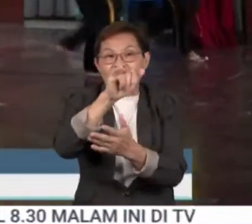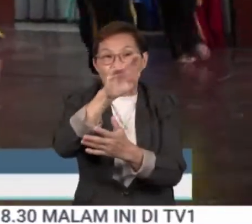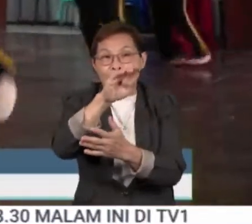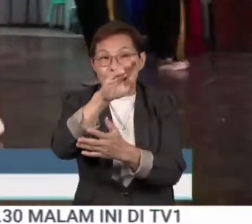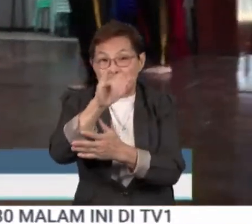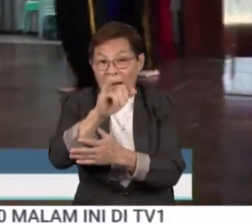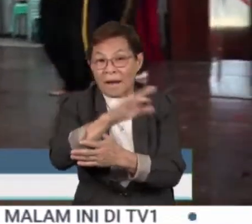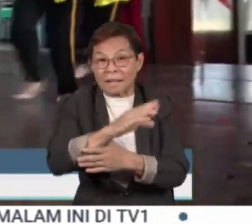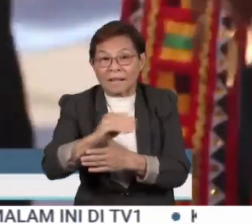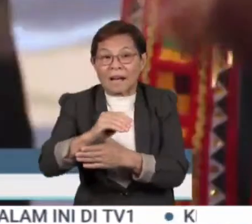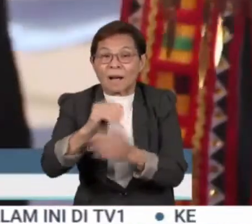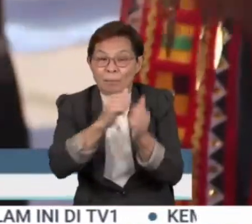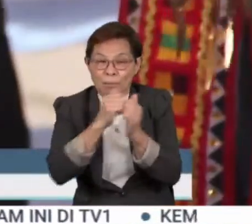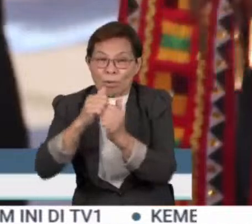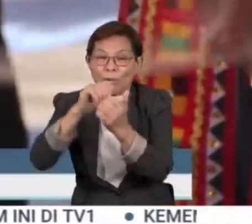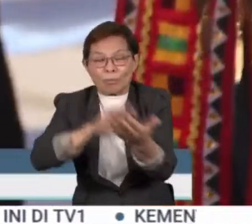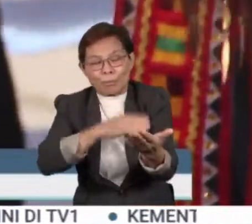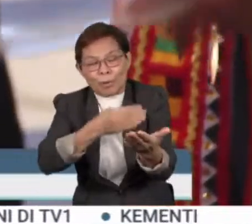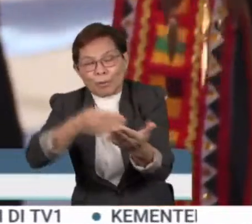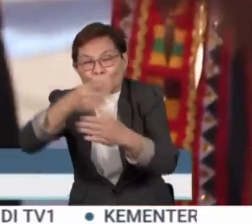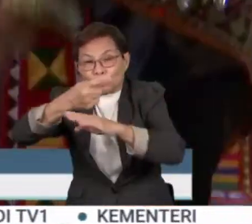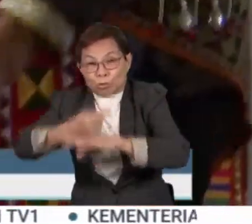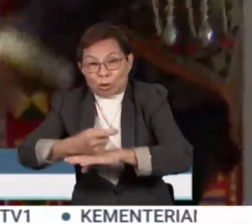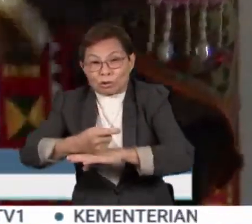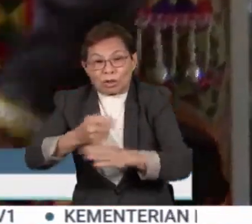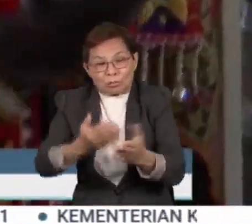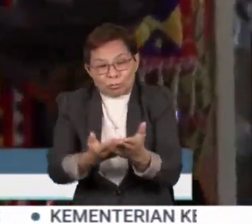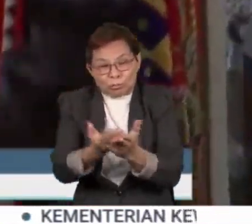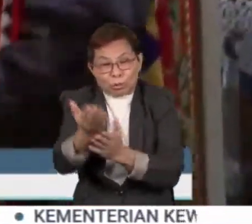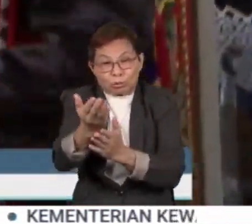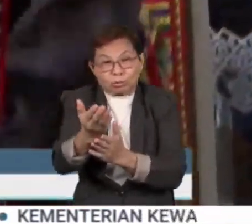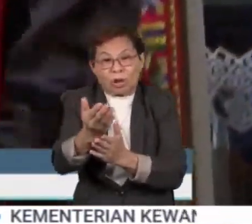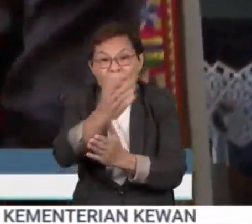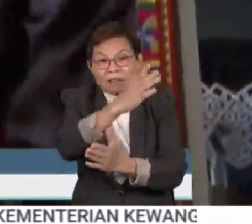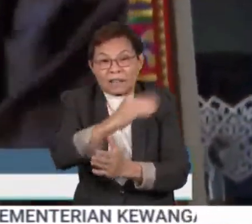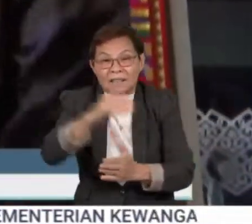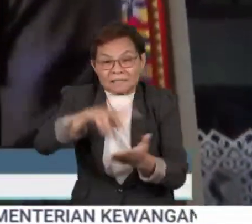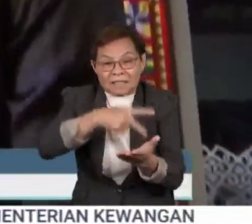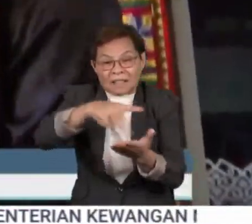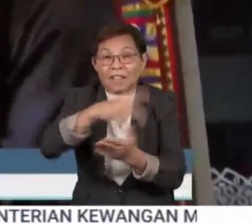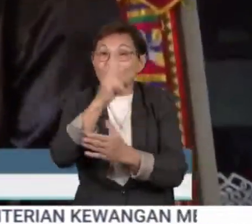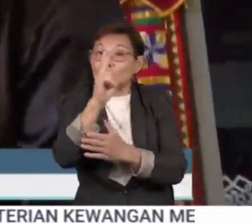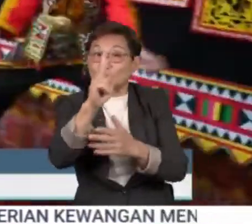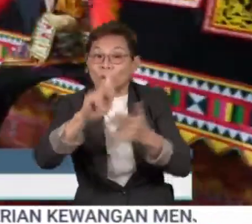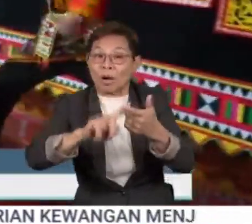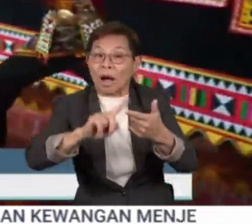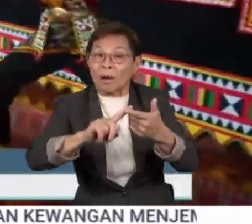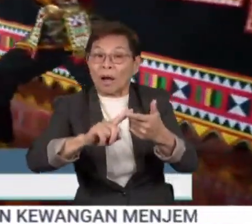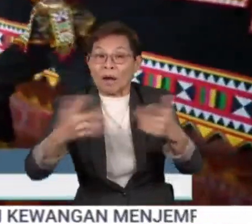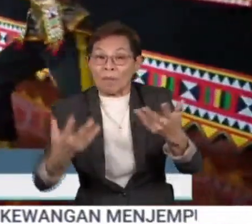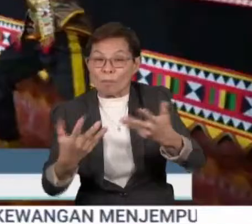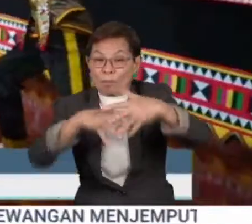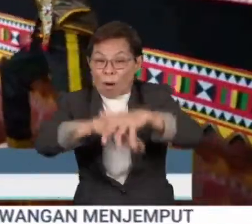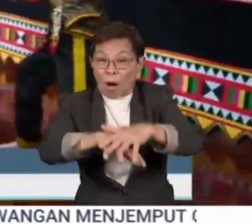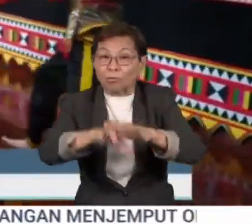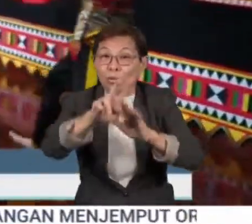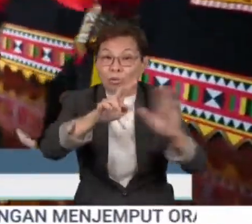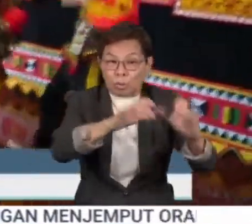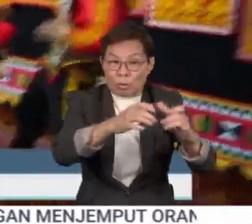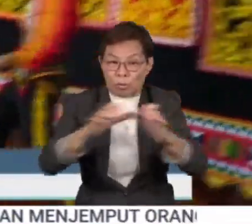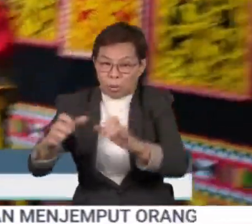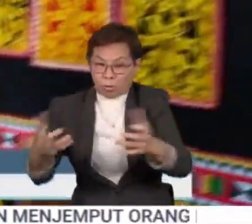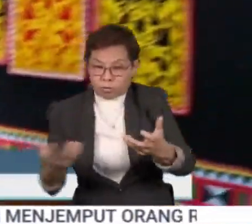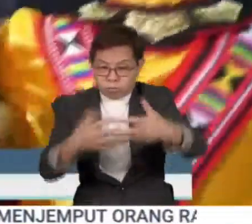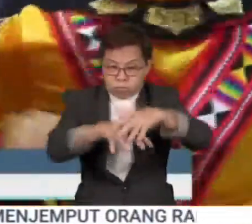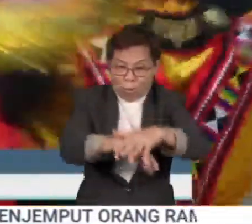tradisi dengan iringan pemuzik tradisi secara langsung, dan tarian kedua menggabungkan 2 pasukan